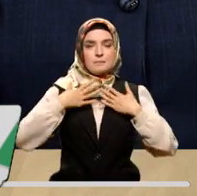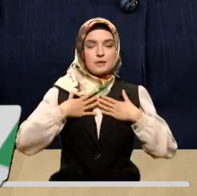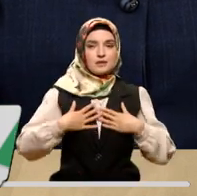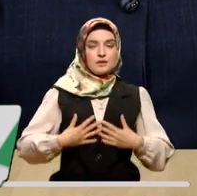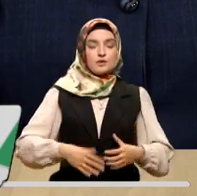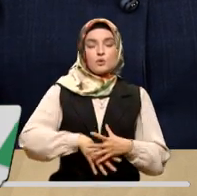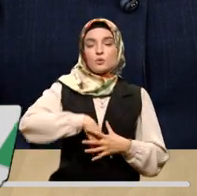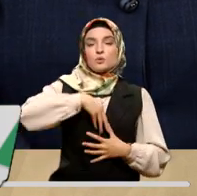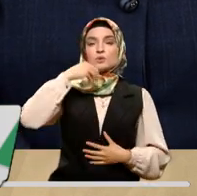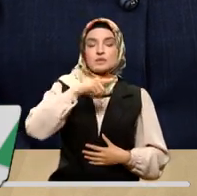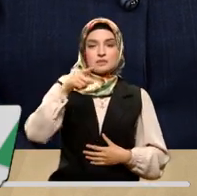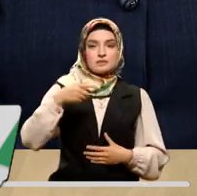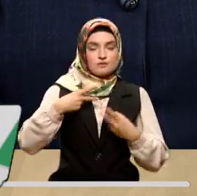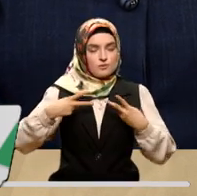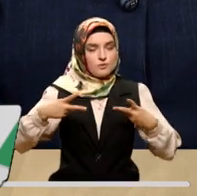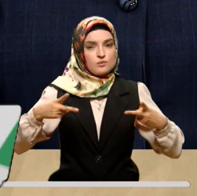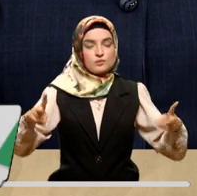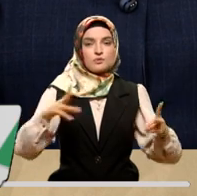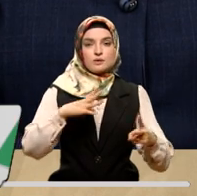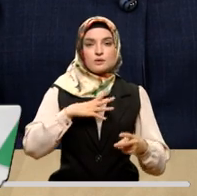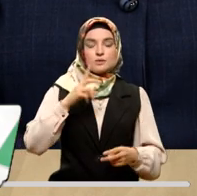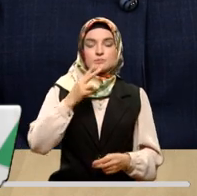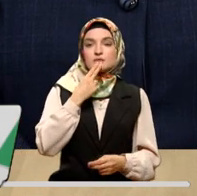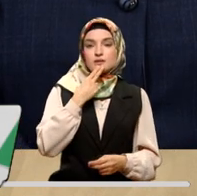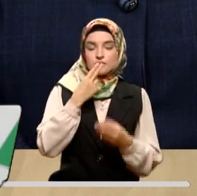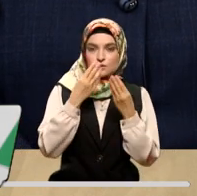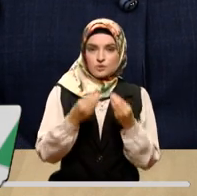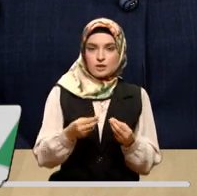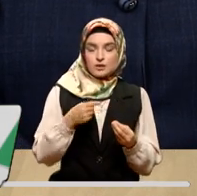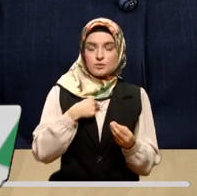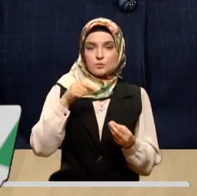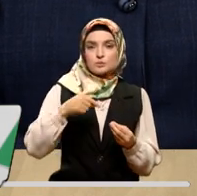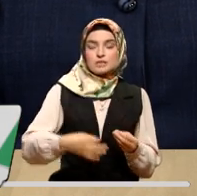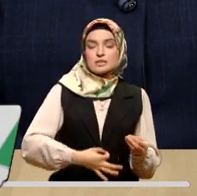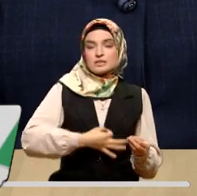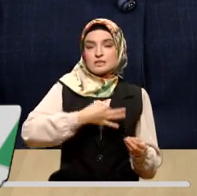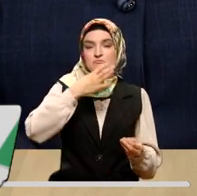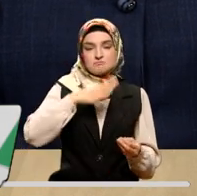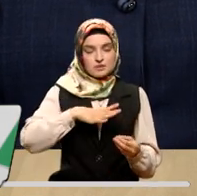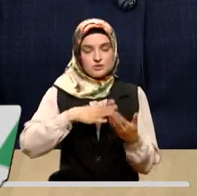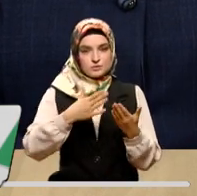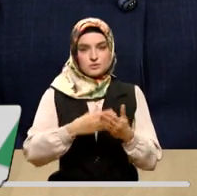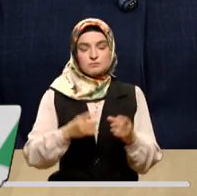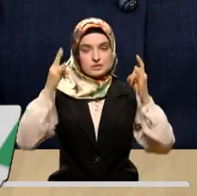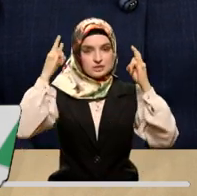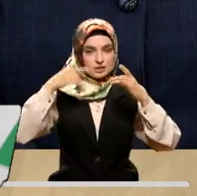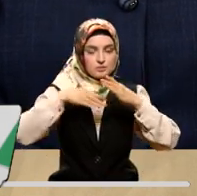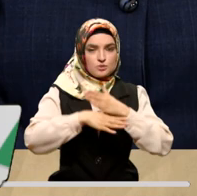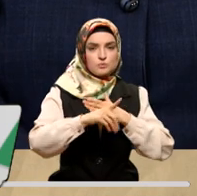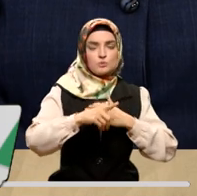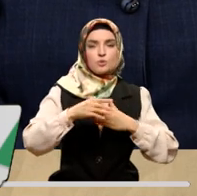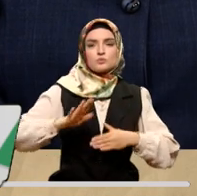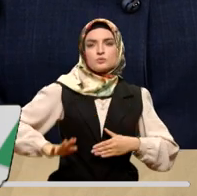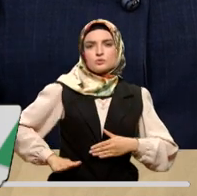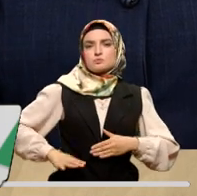de ruhunuzla da size bir özgürlük. Yetişkin olarak, bir kadın olarak ben bile yani bunu hissetmek istiyorum camiye girdiğim zaman. Çocuk da bu özgürlüğü